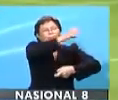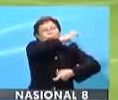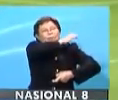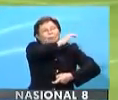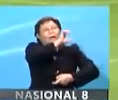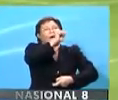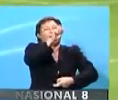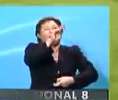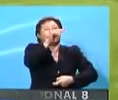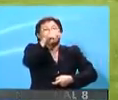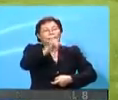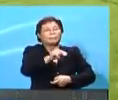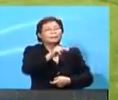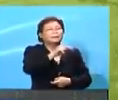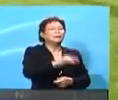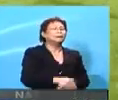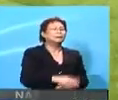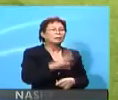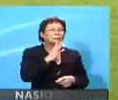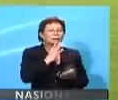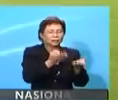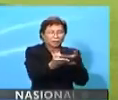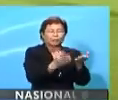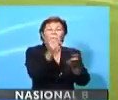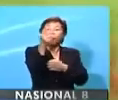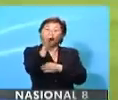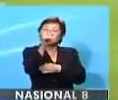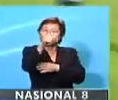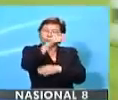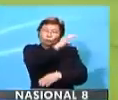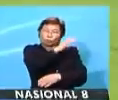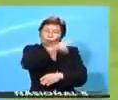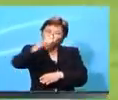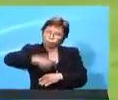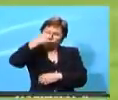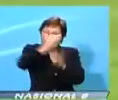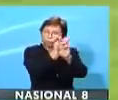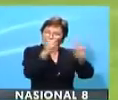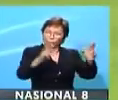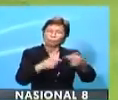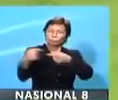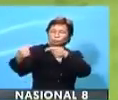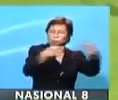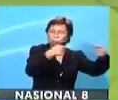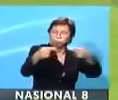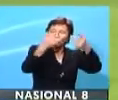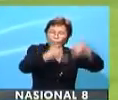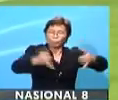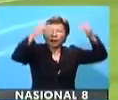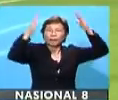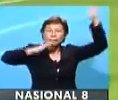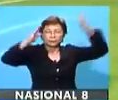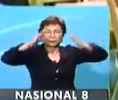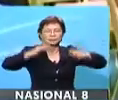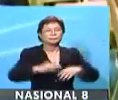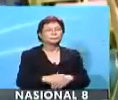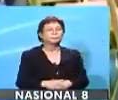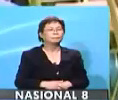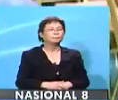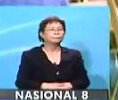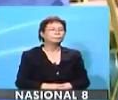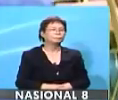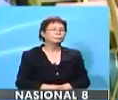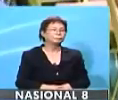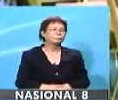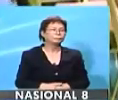Yusof. Wan Ahmad Nizam menambah khidmat Ahmad Yusof diperlukan untuk persiapan menghadapi saingan Piala Malaysia musim ini. Perkenaan